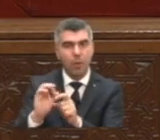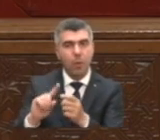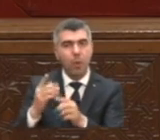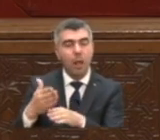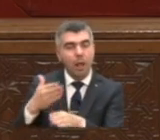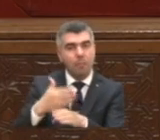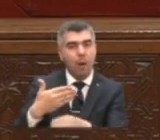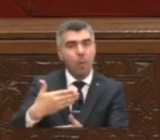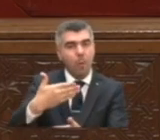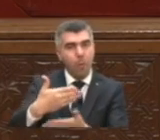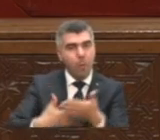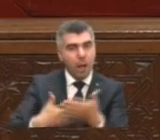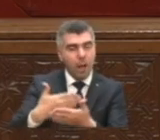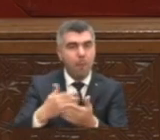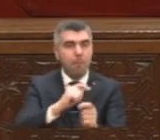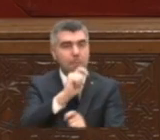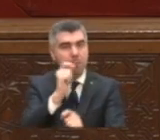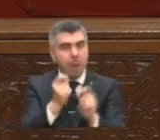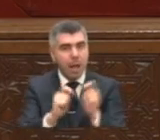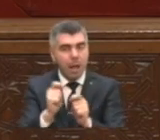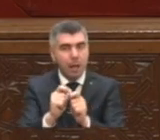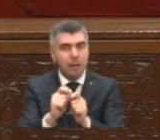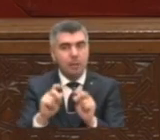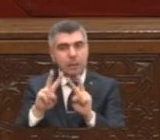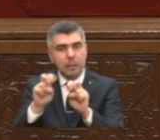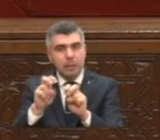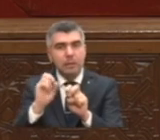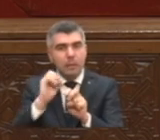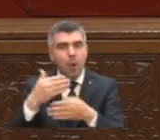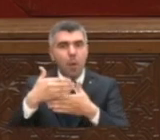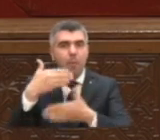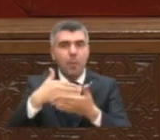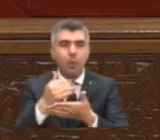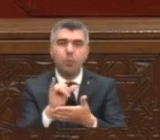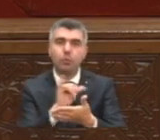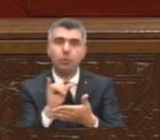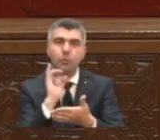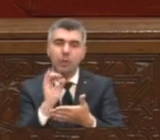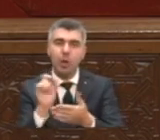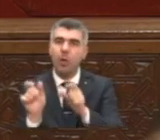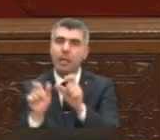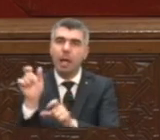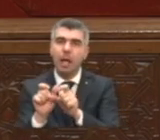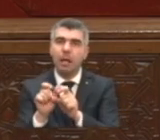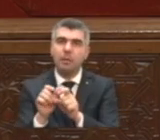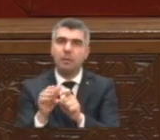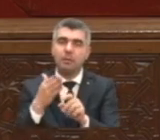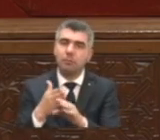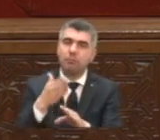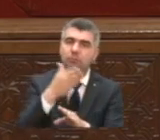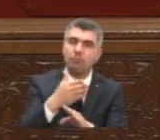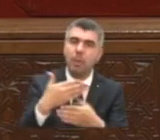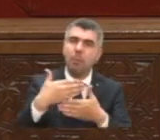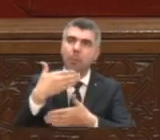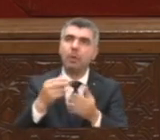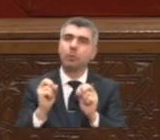الرخصة تتبنى على واحد البلان، على واحد الدراسة تاع البيتون أغمي، وهي اللي تسمح هذاك المواطن يكون